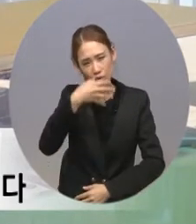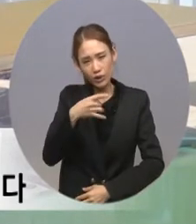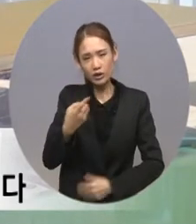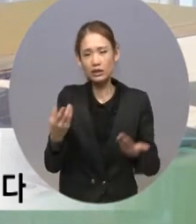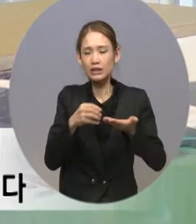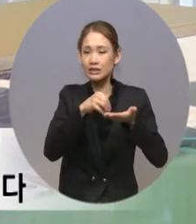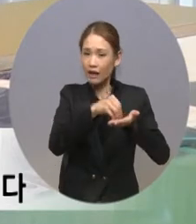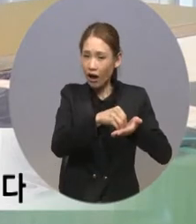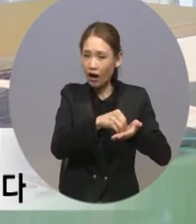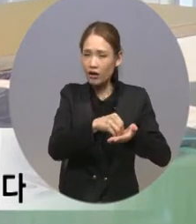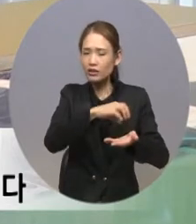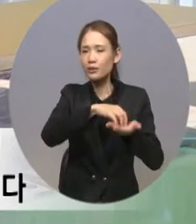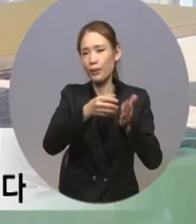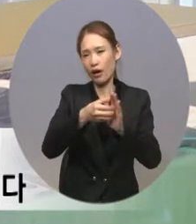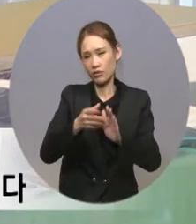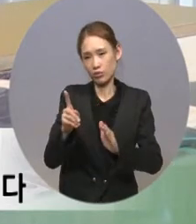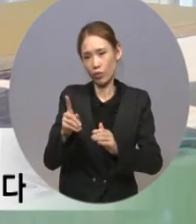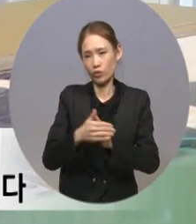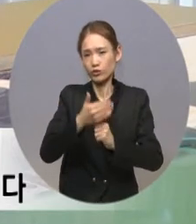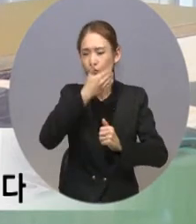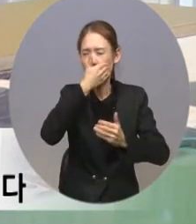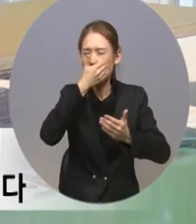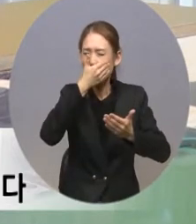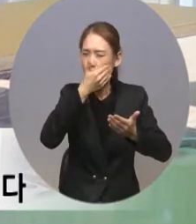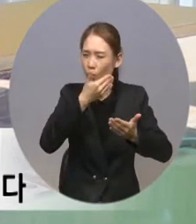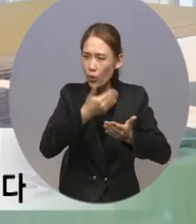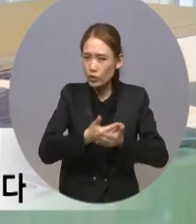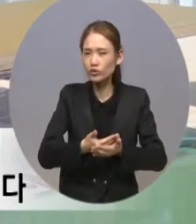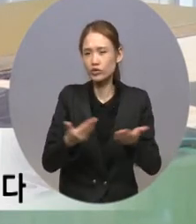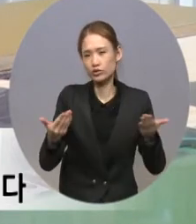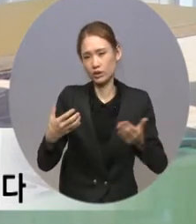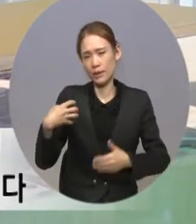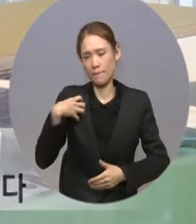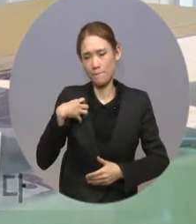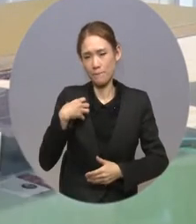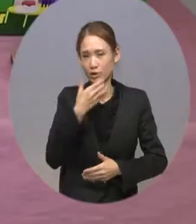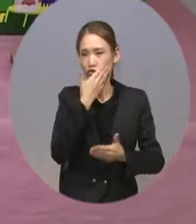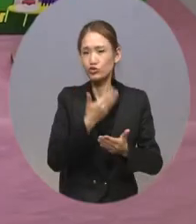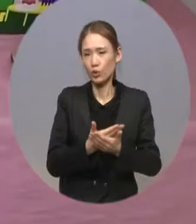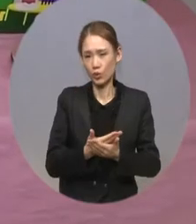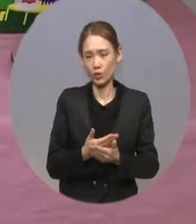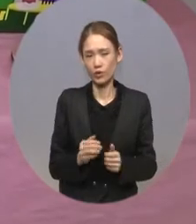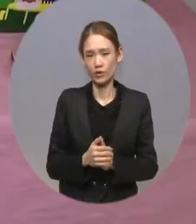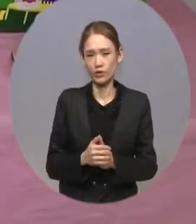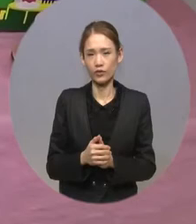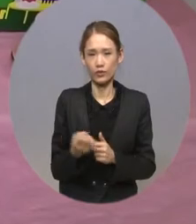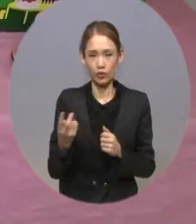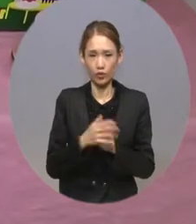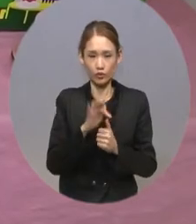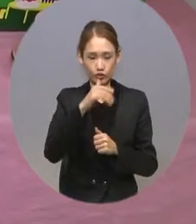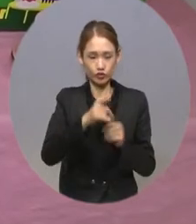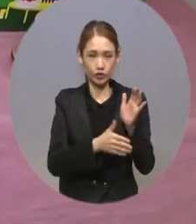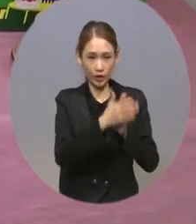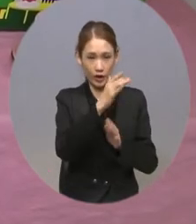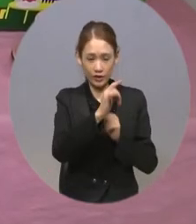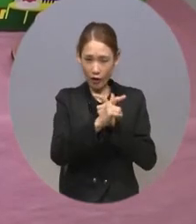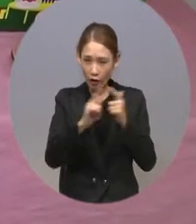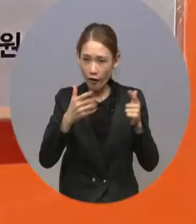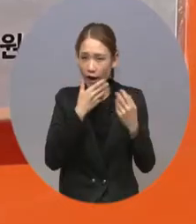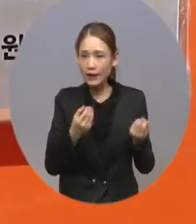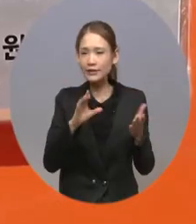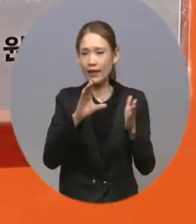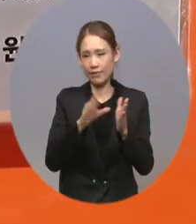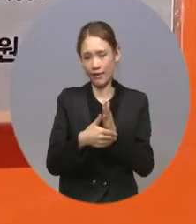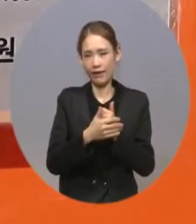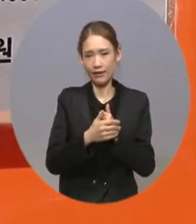이들에게 일자리는 정말 소중하고 중요한 일입니다. 또한 순천시는 각종 행사 시